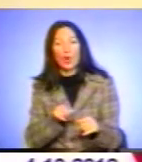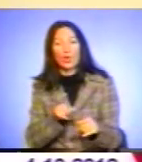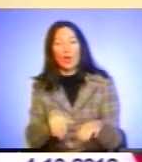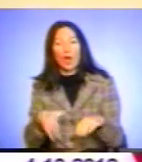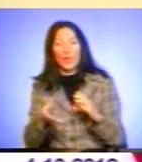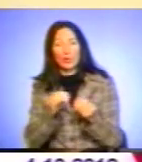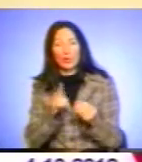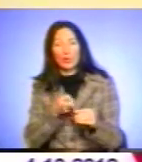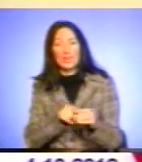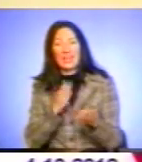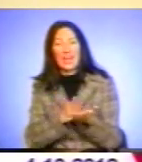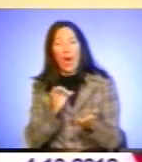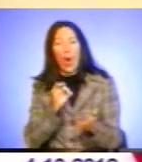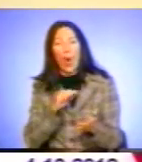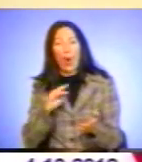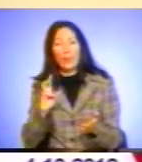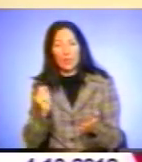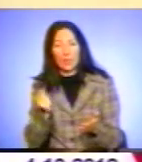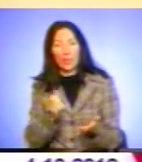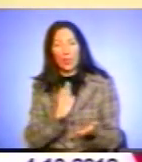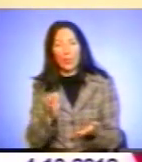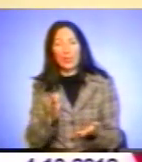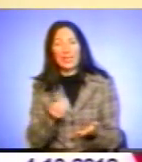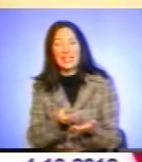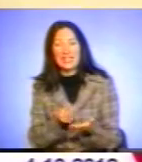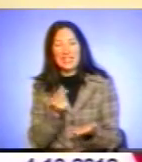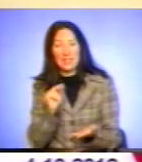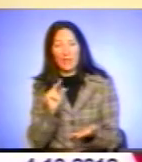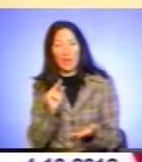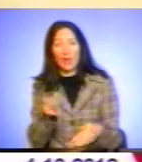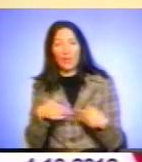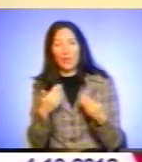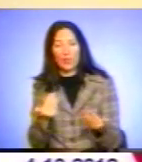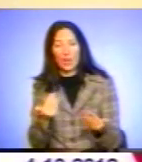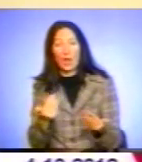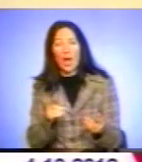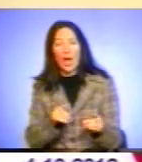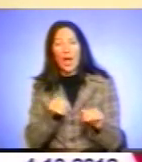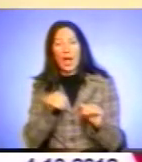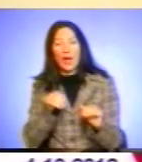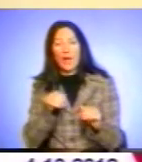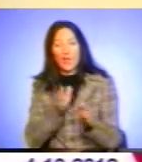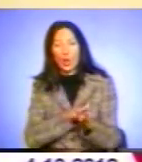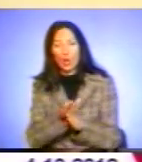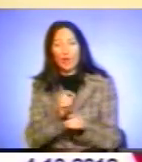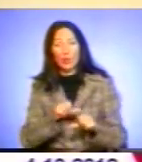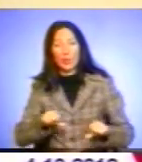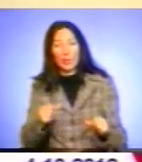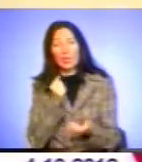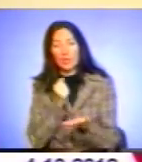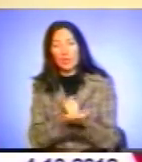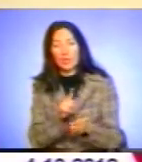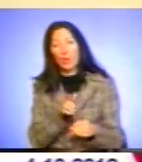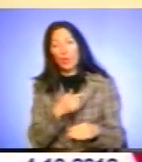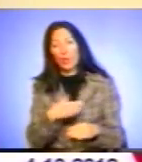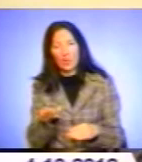є об'єктивним, відповідно буде цей проєкт рішення вноситься на розгляд виконавчого комітету і затверджуватися або відхилятися. Це